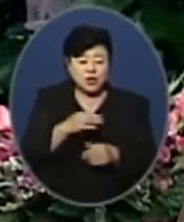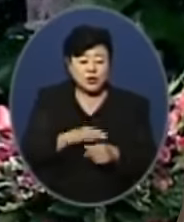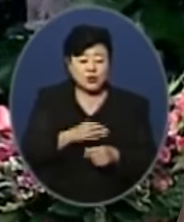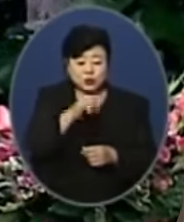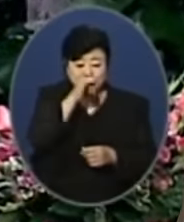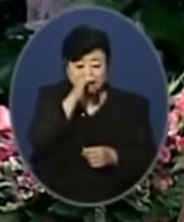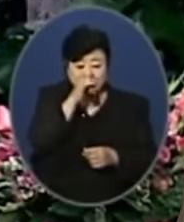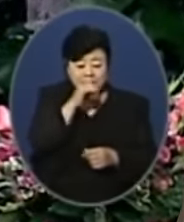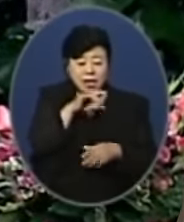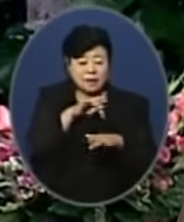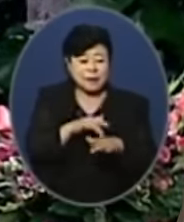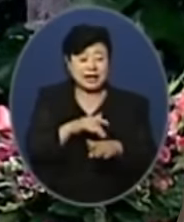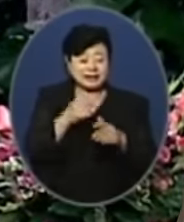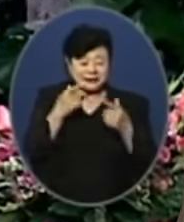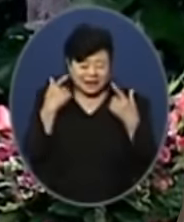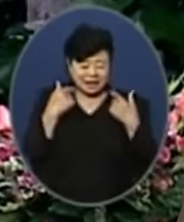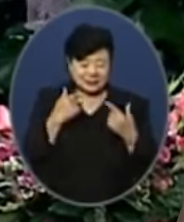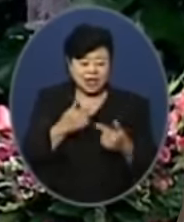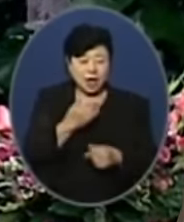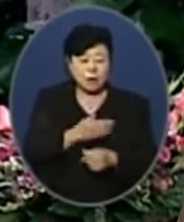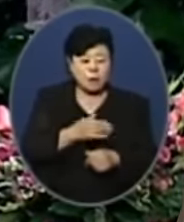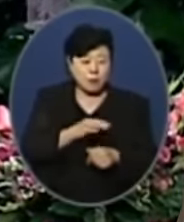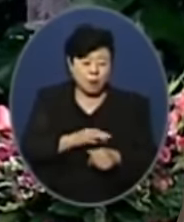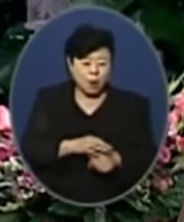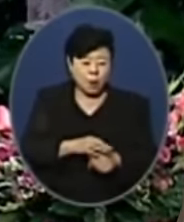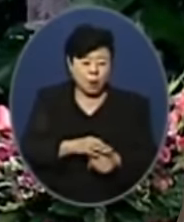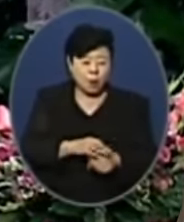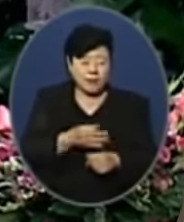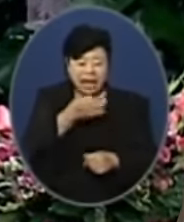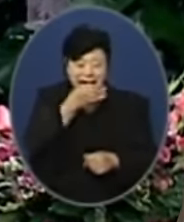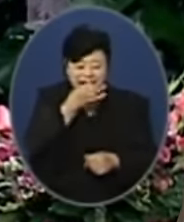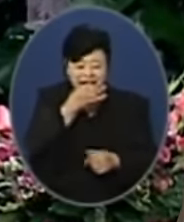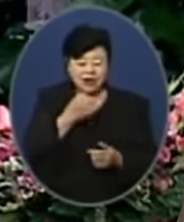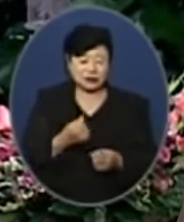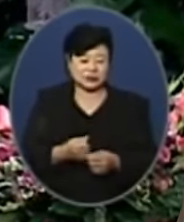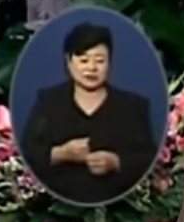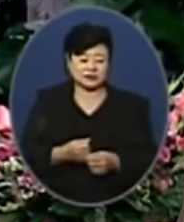있는데, 마귀는 항상 육체의 정욕으로